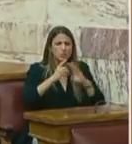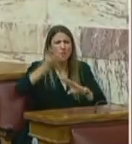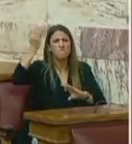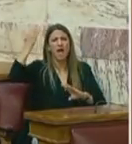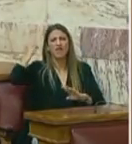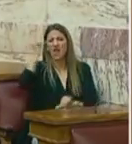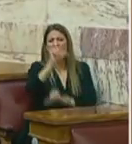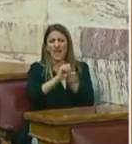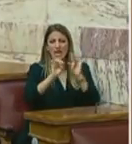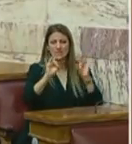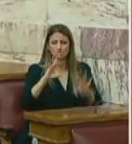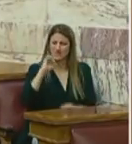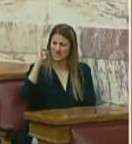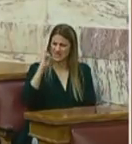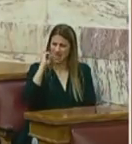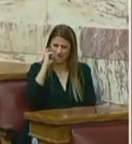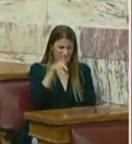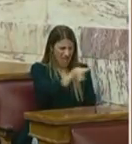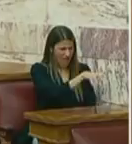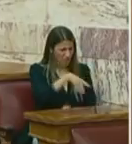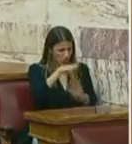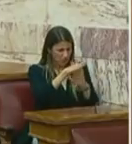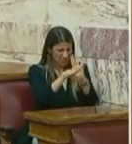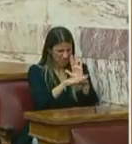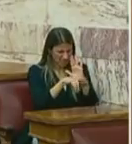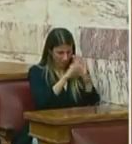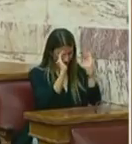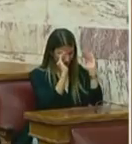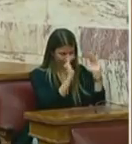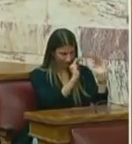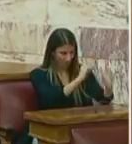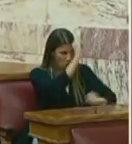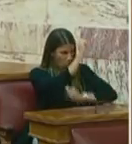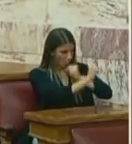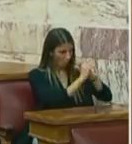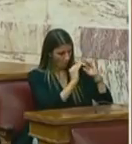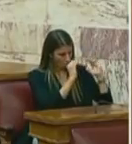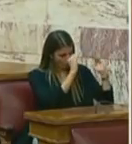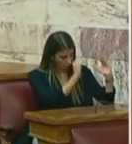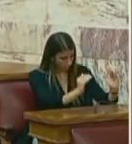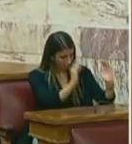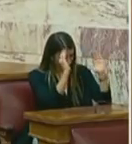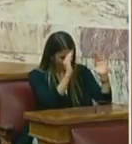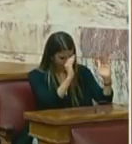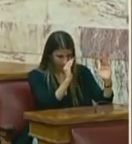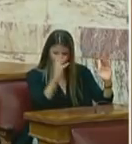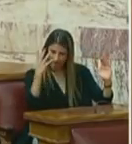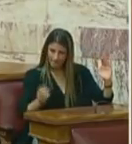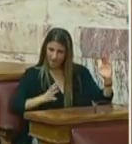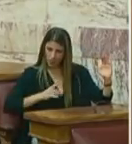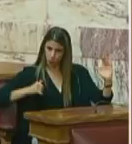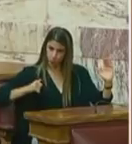τολμά κάποιος να παραβιάσει τόσο κατάφορα το κληρονομικό τους δικαίωμα στην εξουσία.